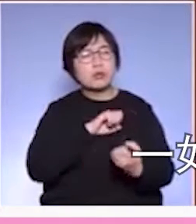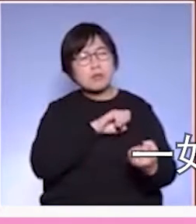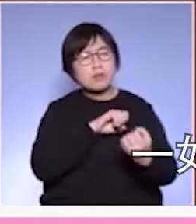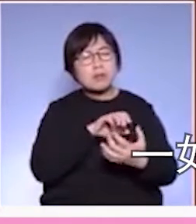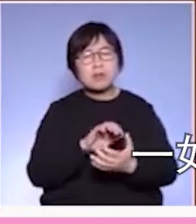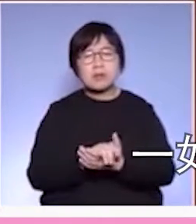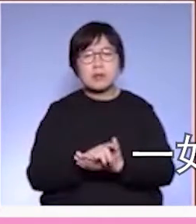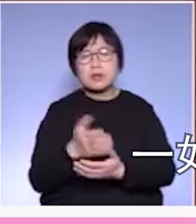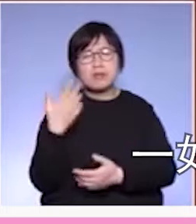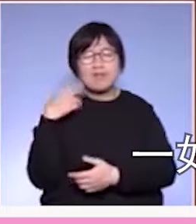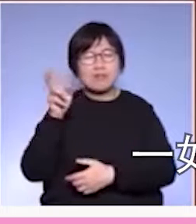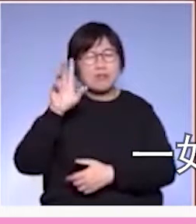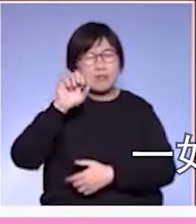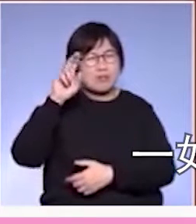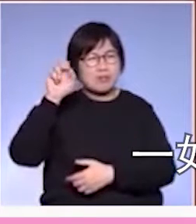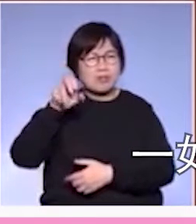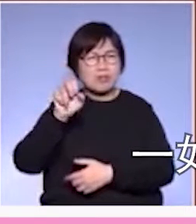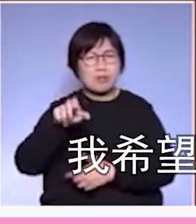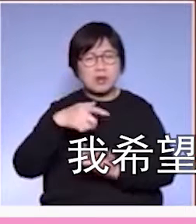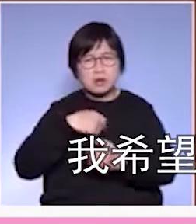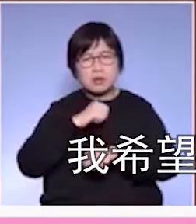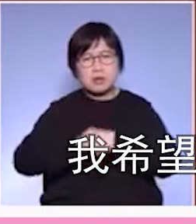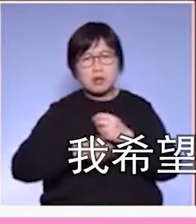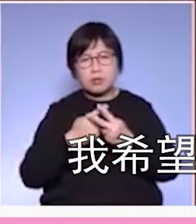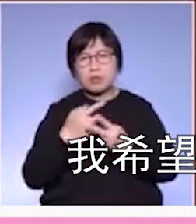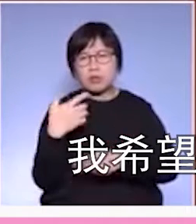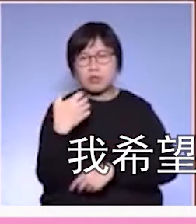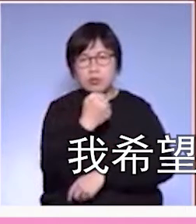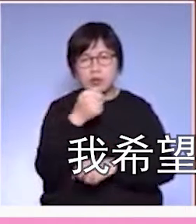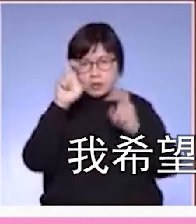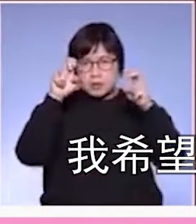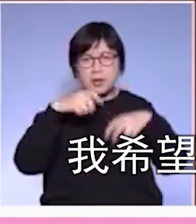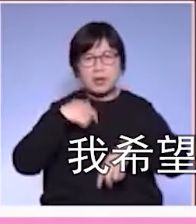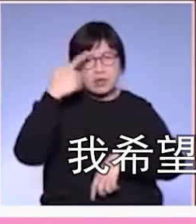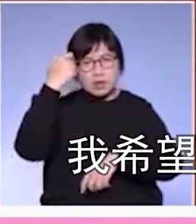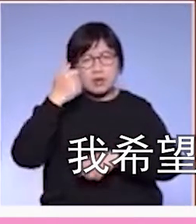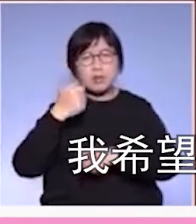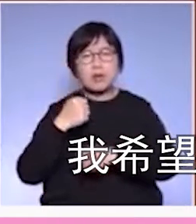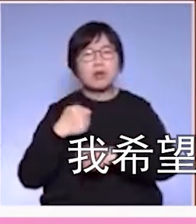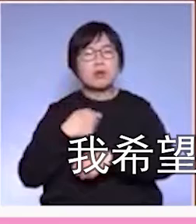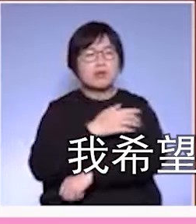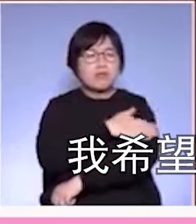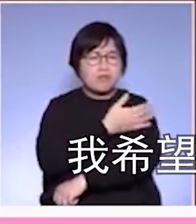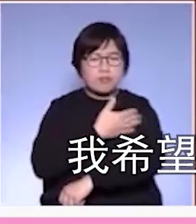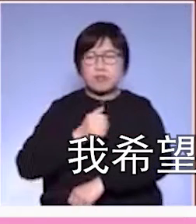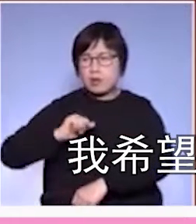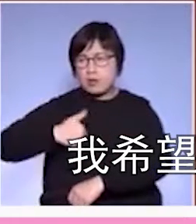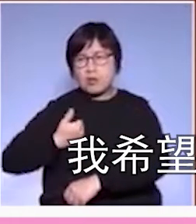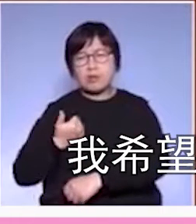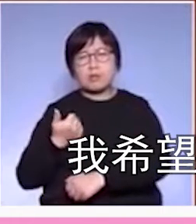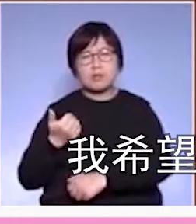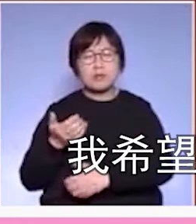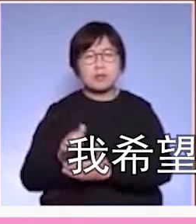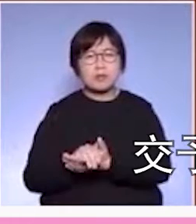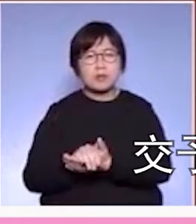如既往咧，所有呢啲勞工權益嘅議題咧，我都真係希望得到咧勞方同埋資方嘅最大